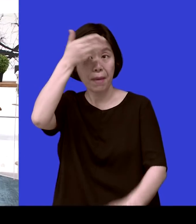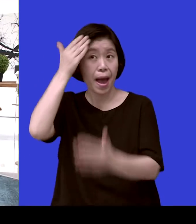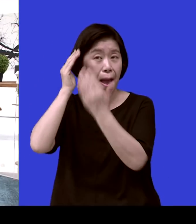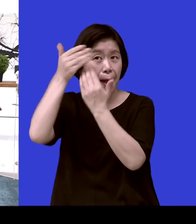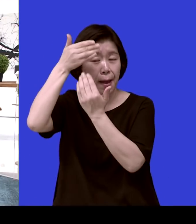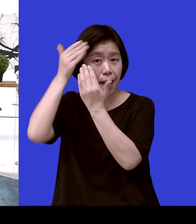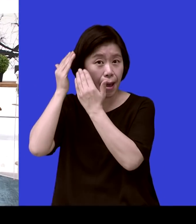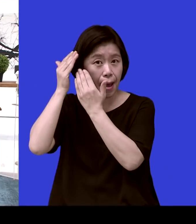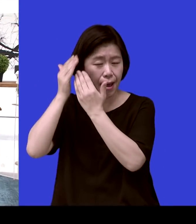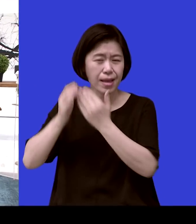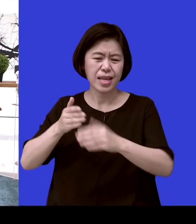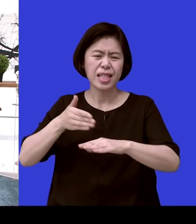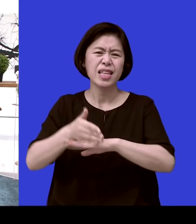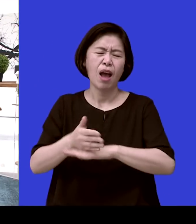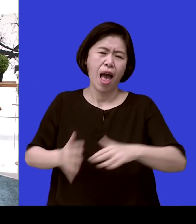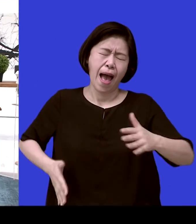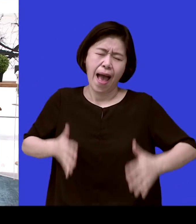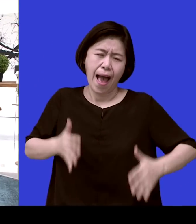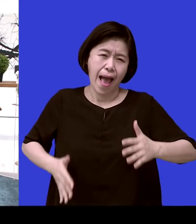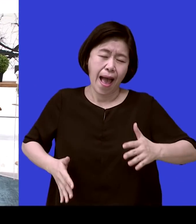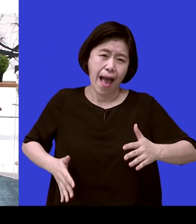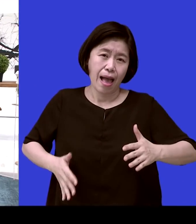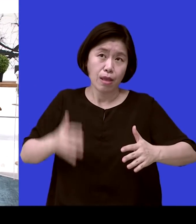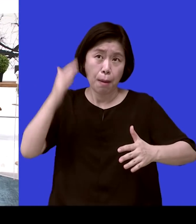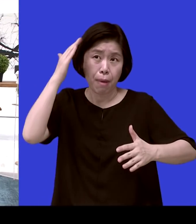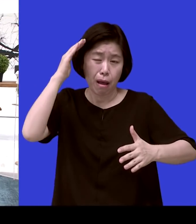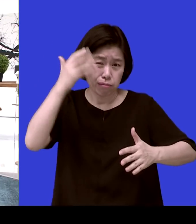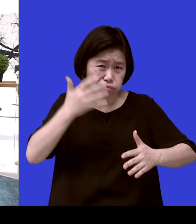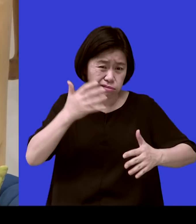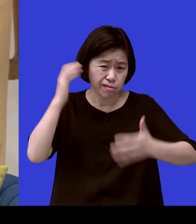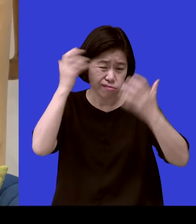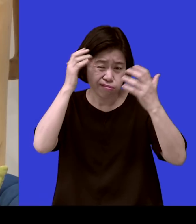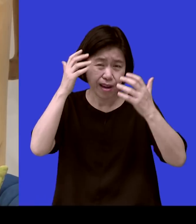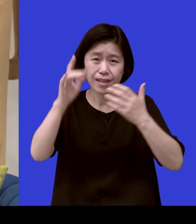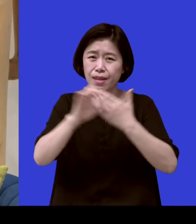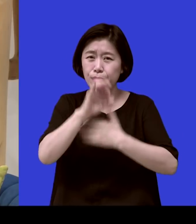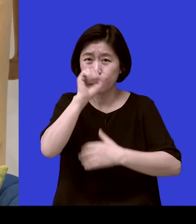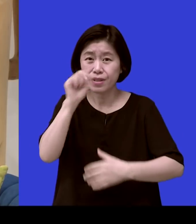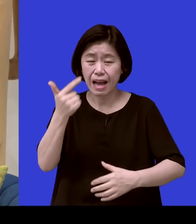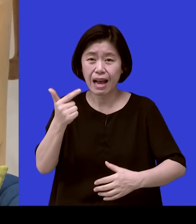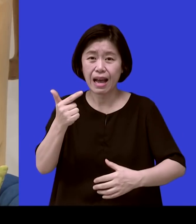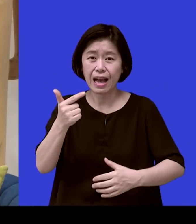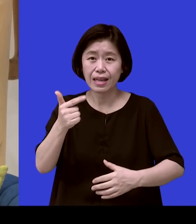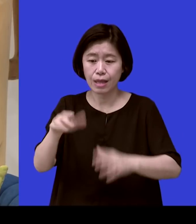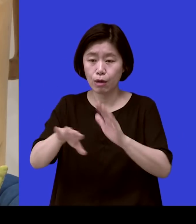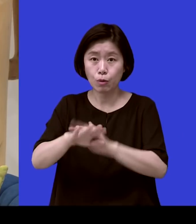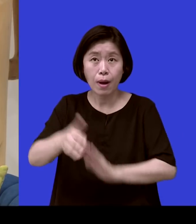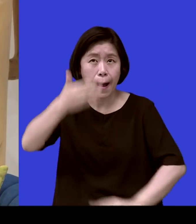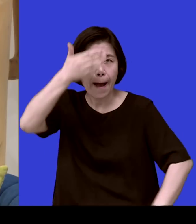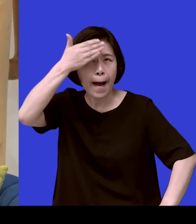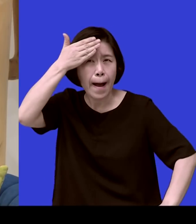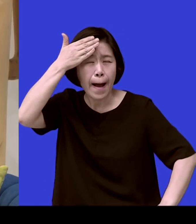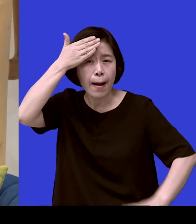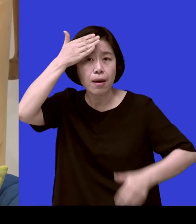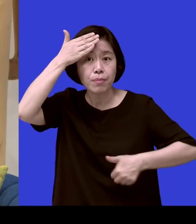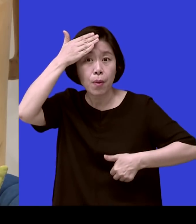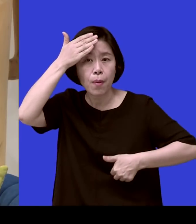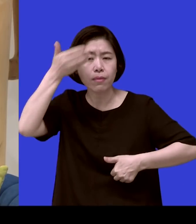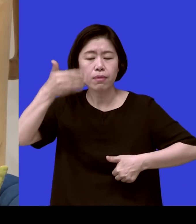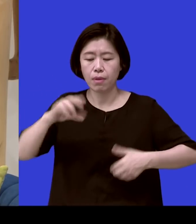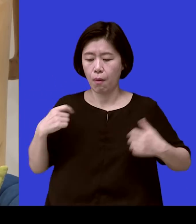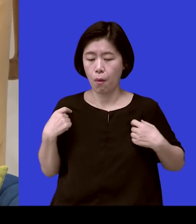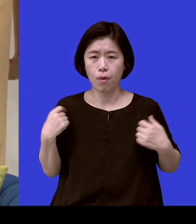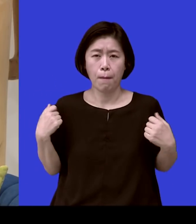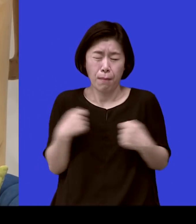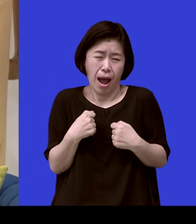뛰어가면 예. 늦었으니까. 예. 깻잎 머리. 그러니까 깻잎 머리를 살려야 되잖아요. 예. 이렇게. 예. 그런데 팔이 올라가야 얘를 올릴 수가 그렇죠, 있는데 이